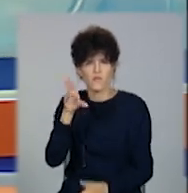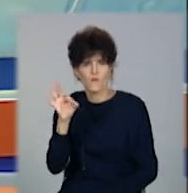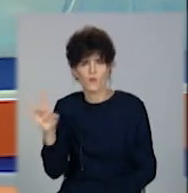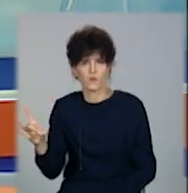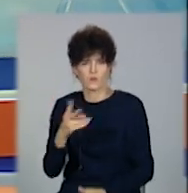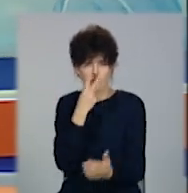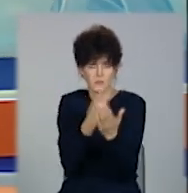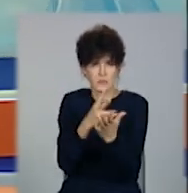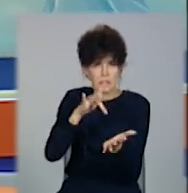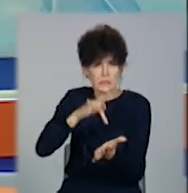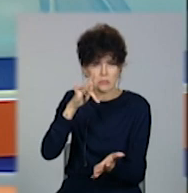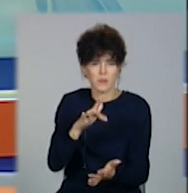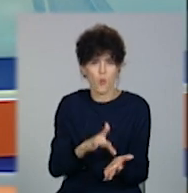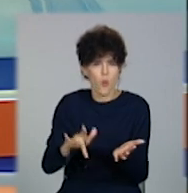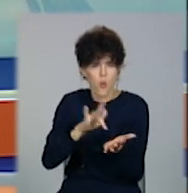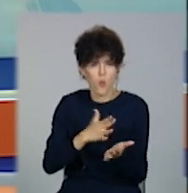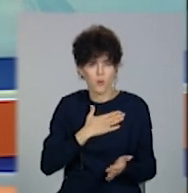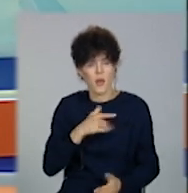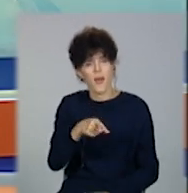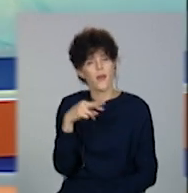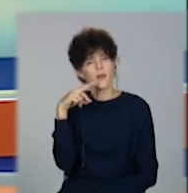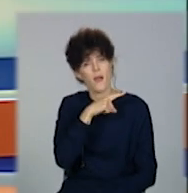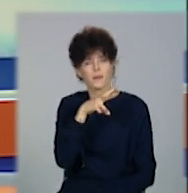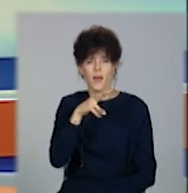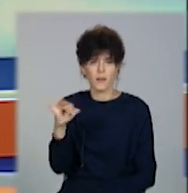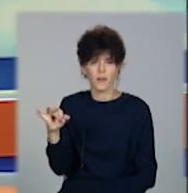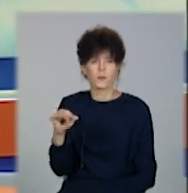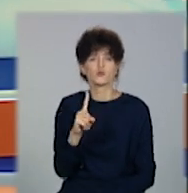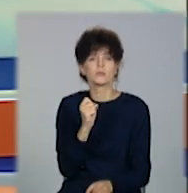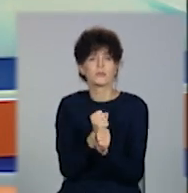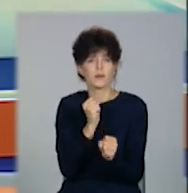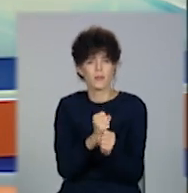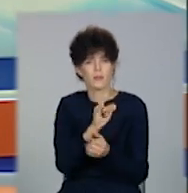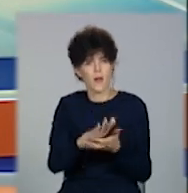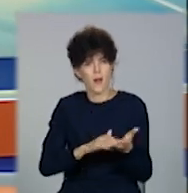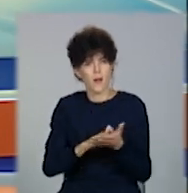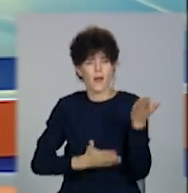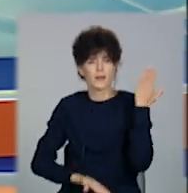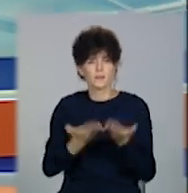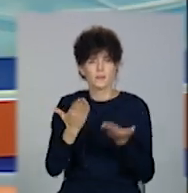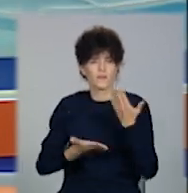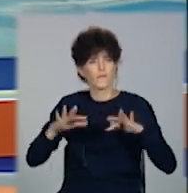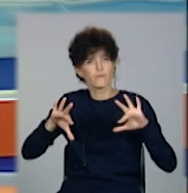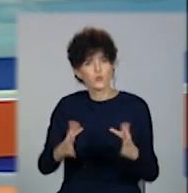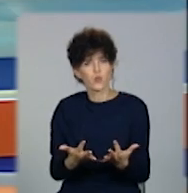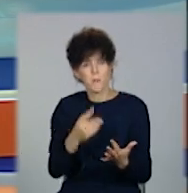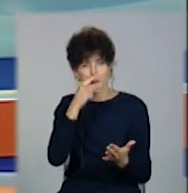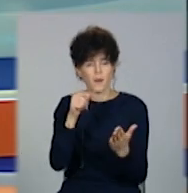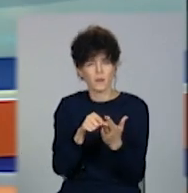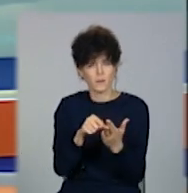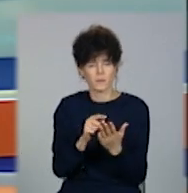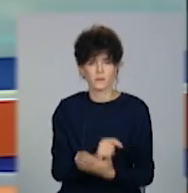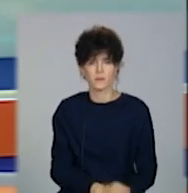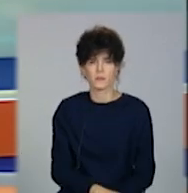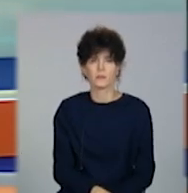в самому центрі міста. Чи отруєні ці тварини і що робити, якщо вони трапилися на вашому шляху? Розкажемо